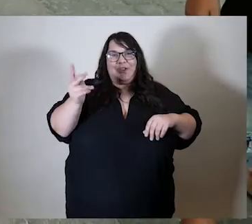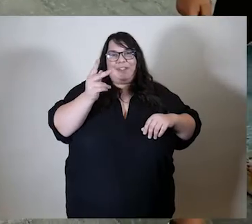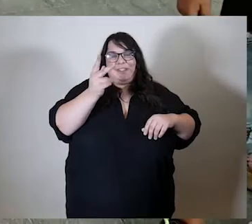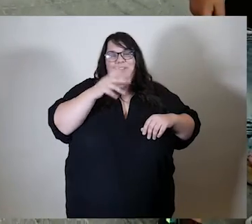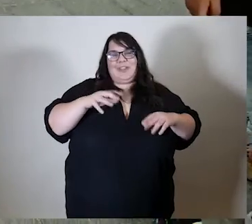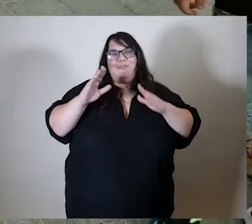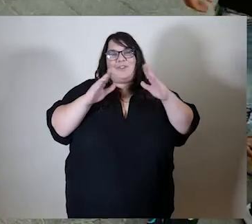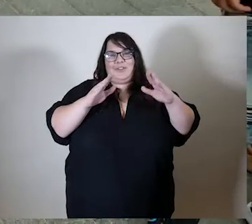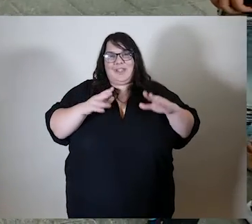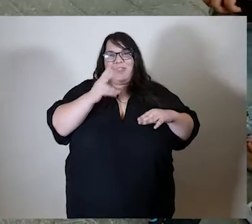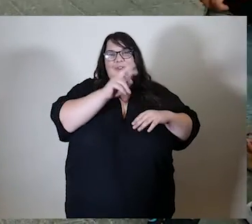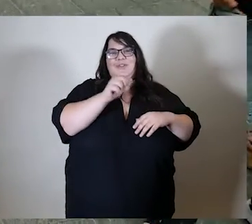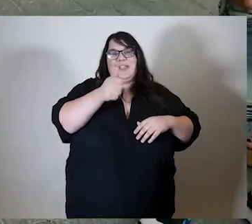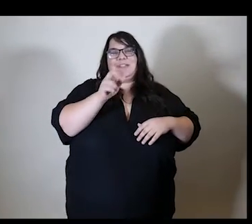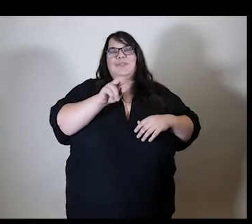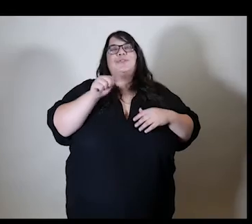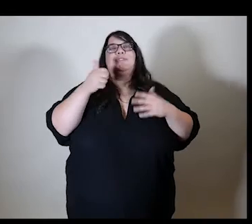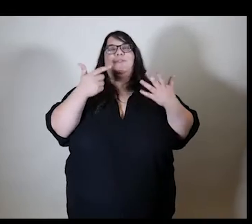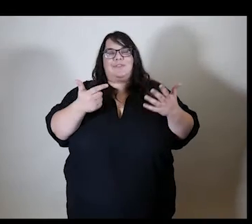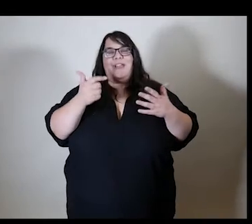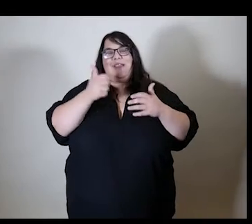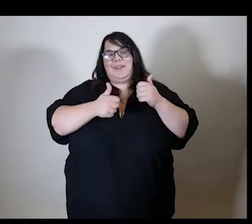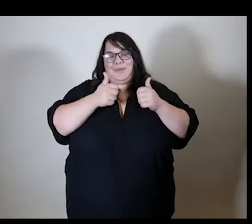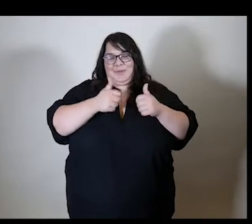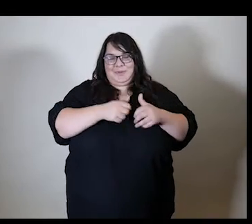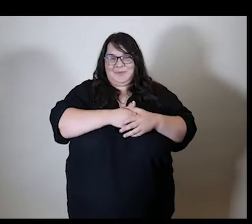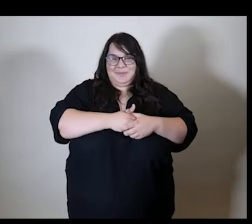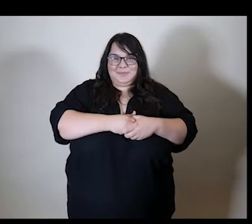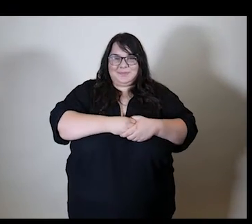Κοινωνικής Φροντίδας στις 26 και 27 Ιουνίου.